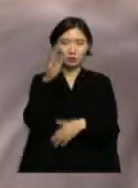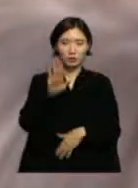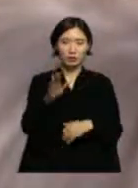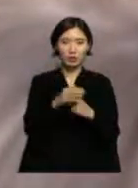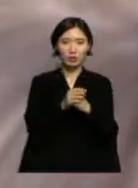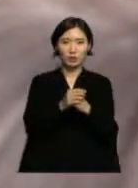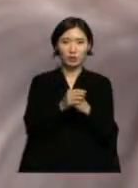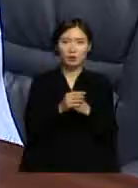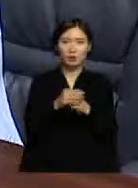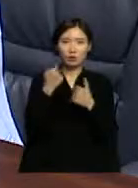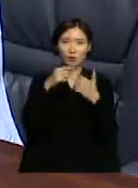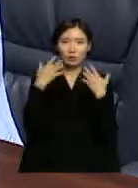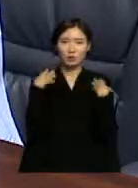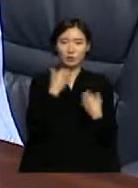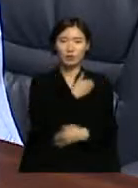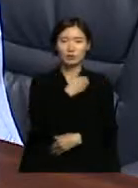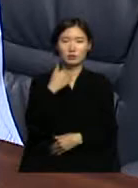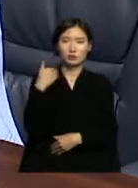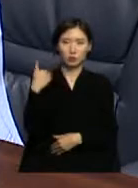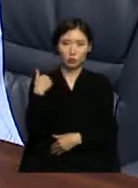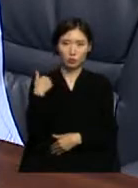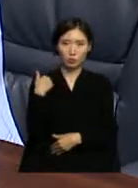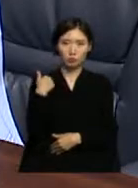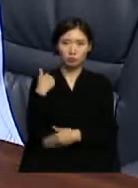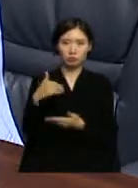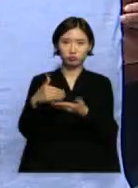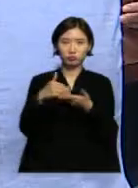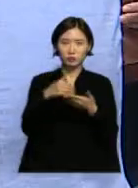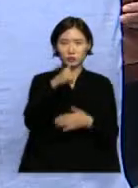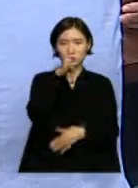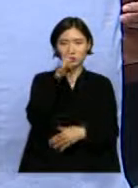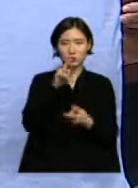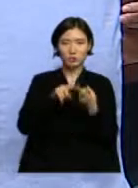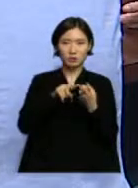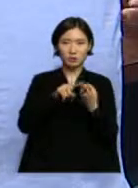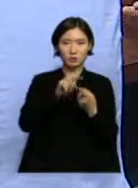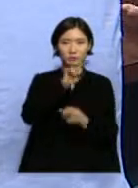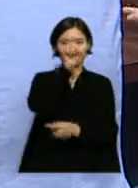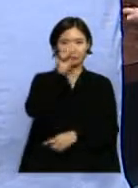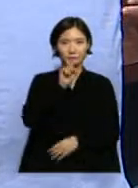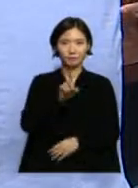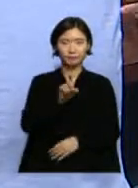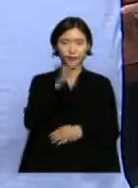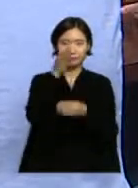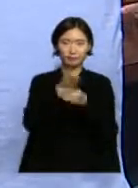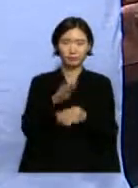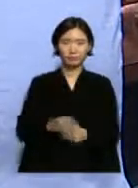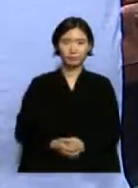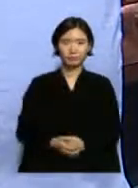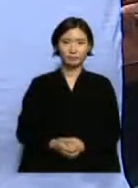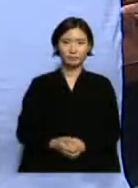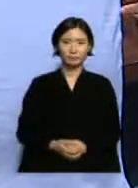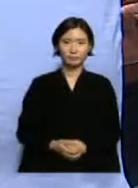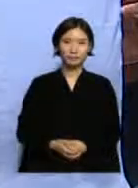교육청이 만족할 만한 대책을 내놓을지는 미지수입니다. 딜라이브 서울 경기 케이블 TV 박선아입니다.